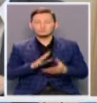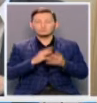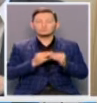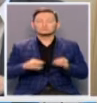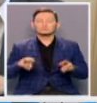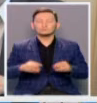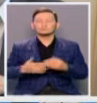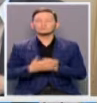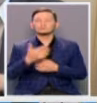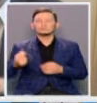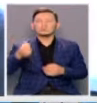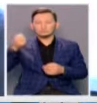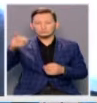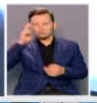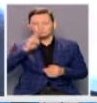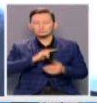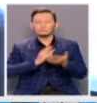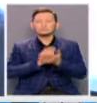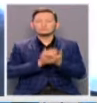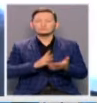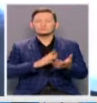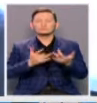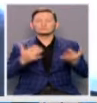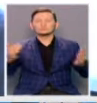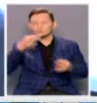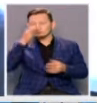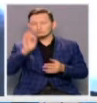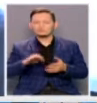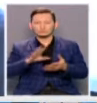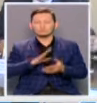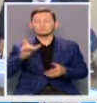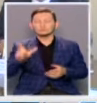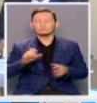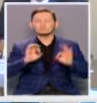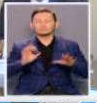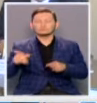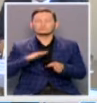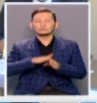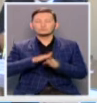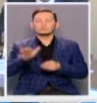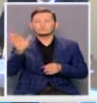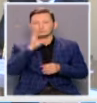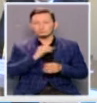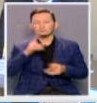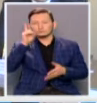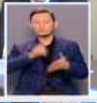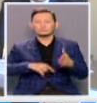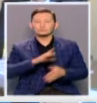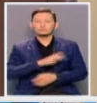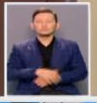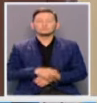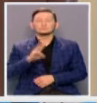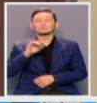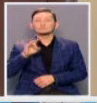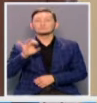басшысы жаңа әкімнің мемлекеттік қызметте атқарған түрлі лауазымдардағы тәжірибесі алдына қойылған міндеттерді орындауға мүмкіндік беретініне сенім білдірді.